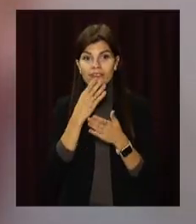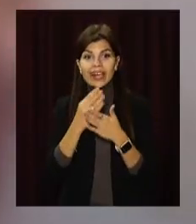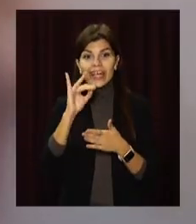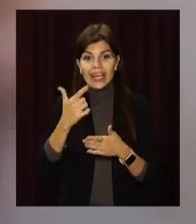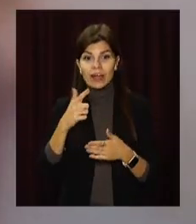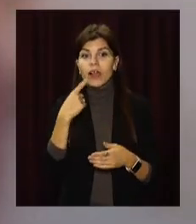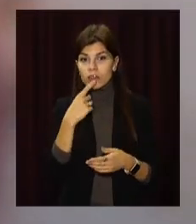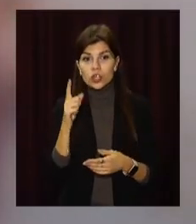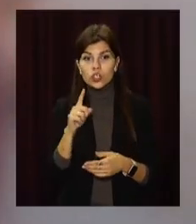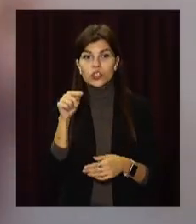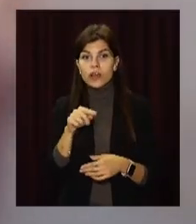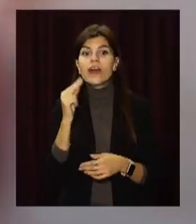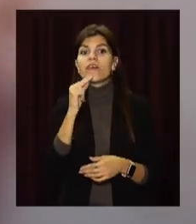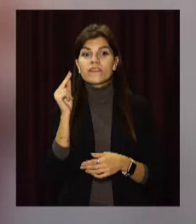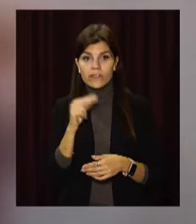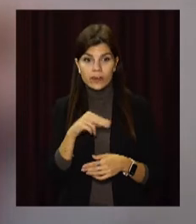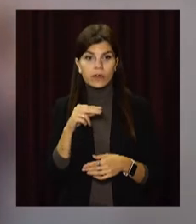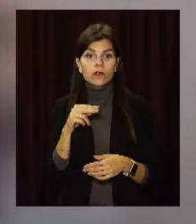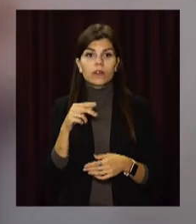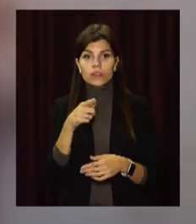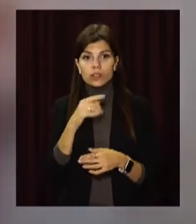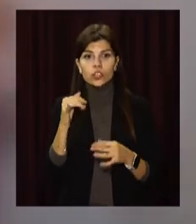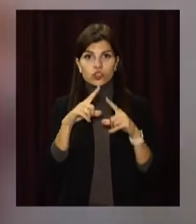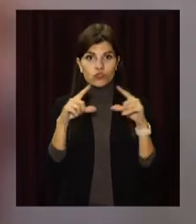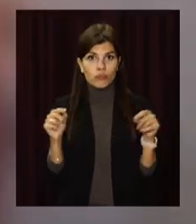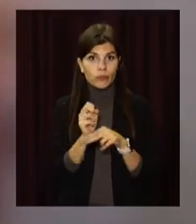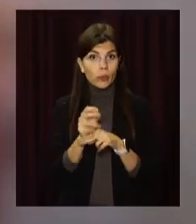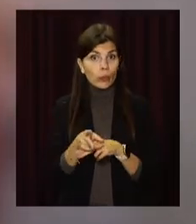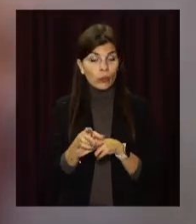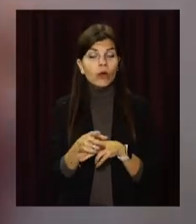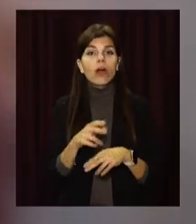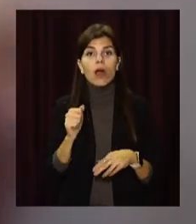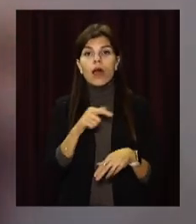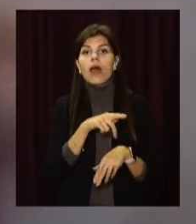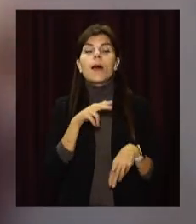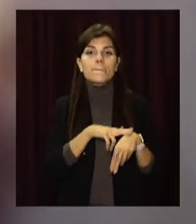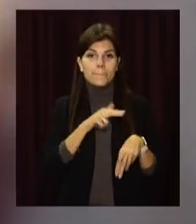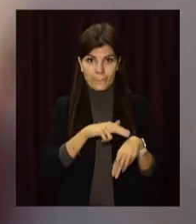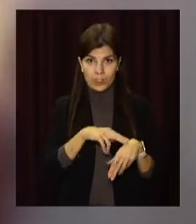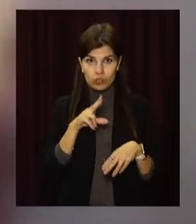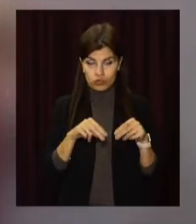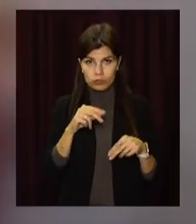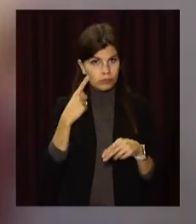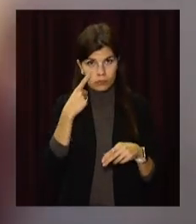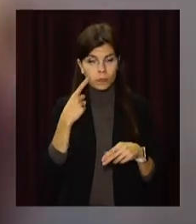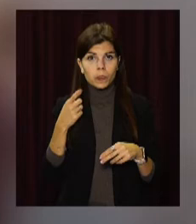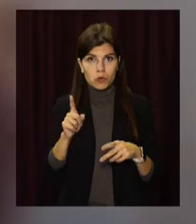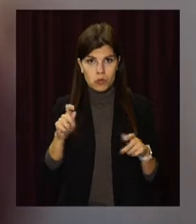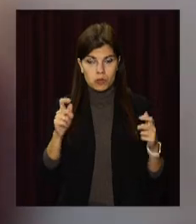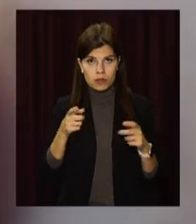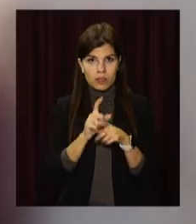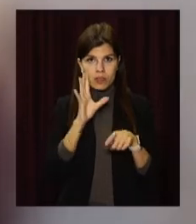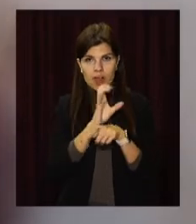Інстаграм заявила, що винуватицю скандалу виключили із закладу. А в поліції за наругу над державним символом відкрили кримінальну